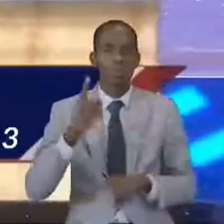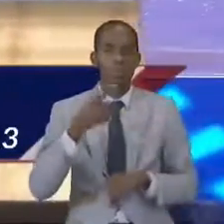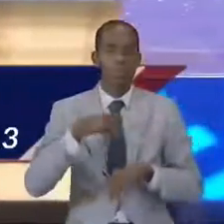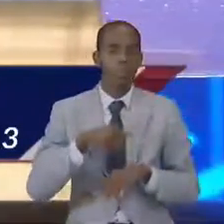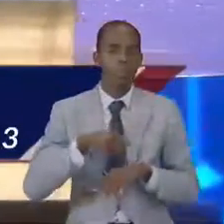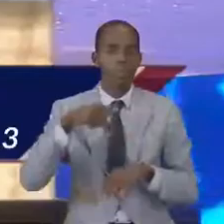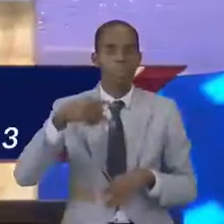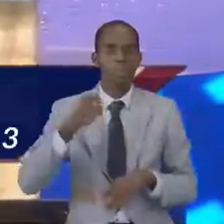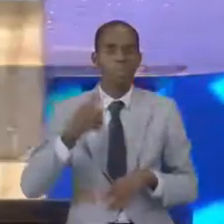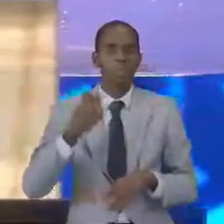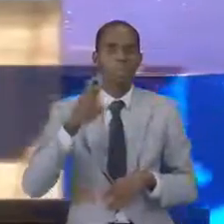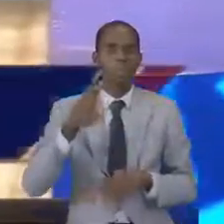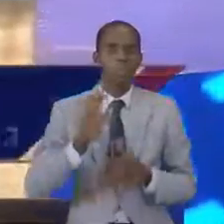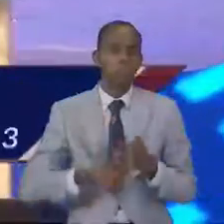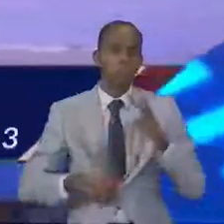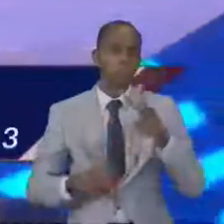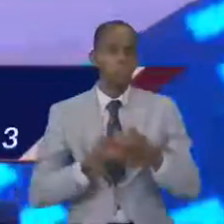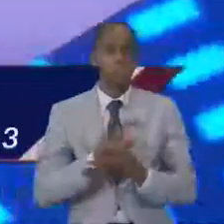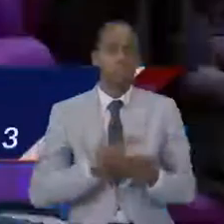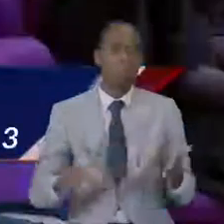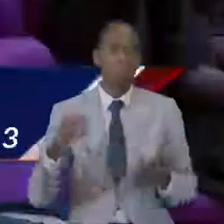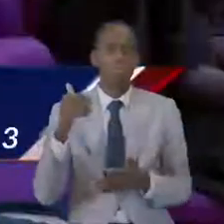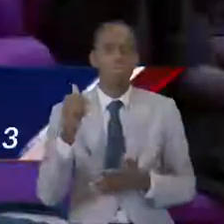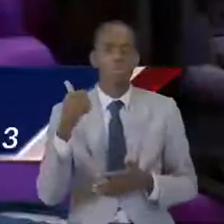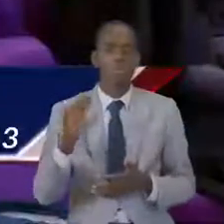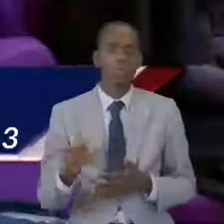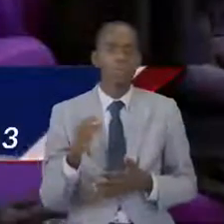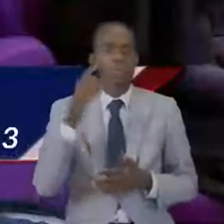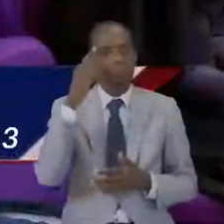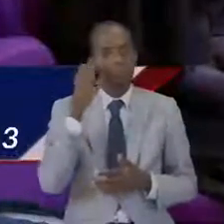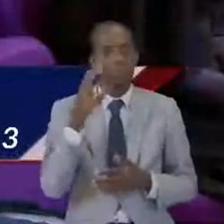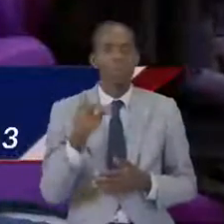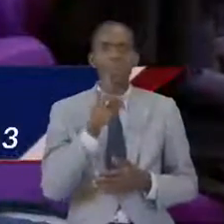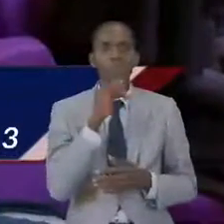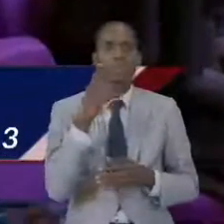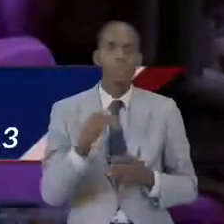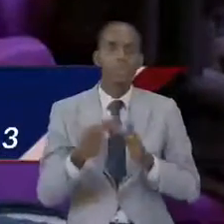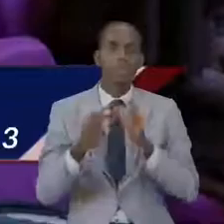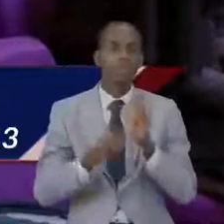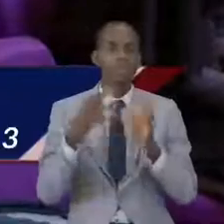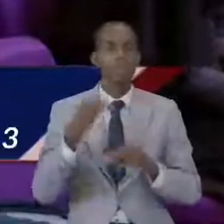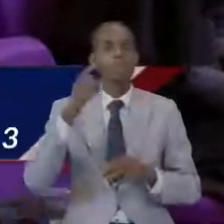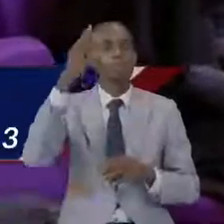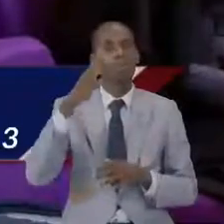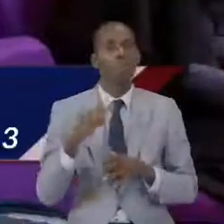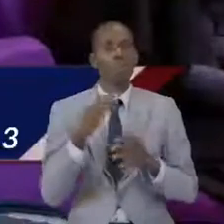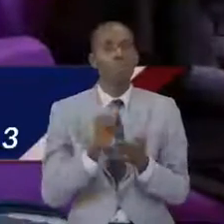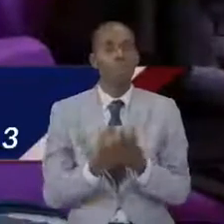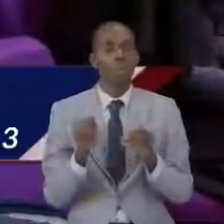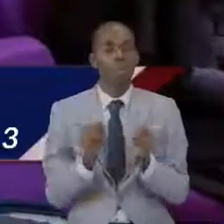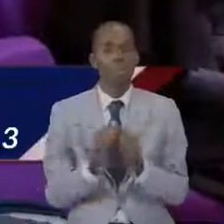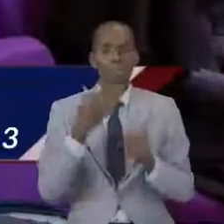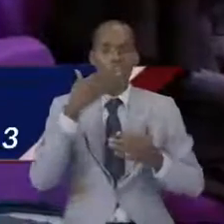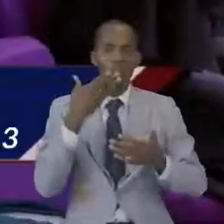un piège de 15 un piège chapitre 2 verset 15 un piège chapitre 2 verset 15 car